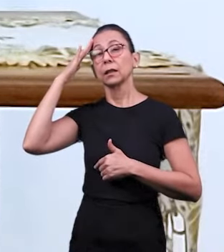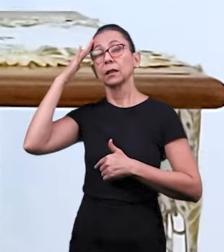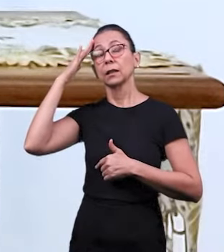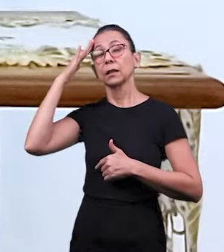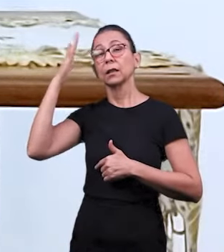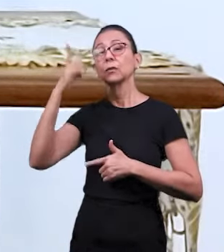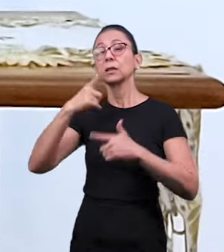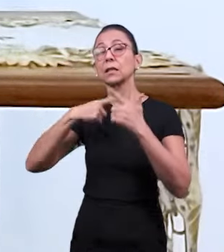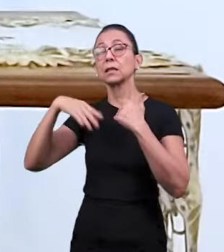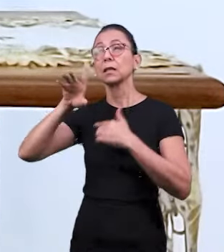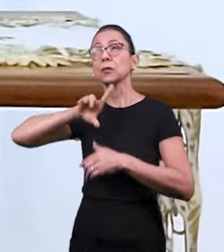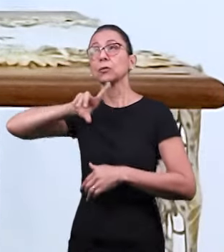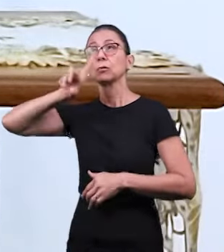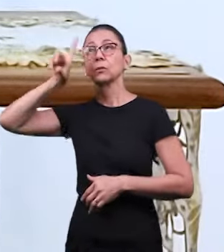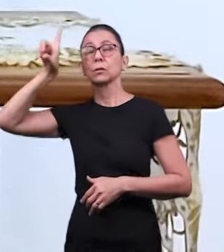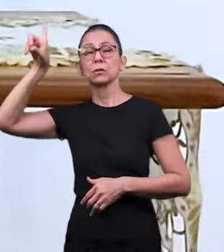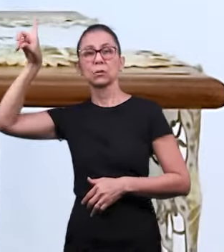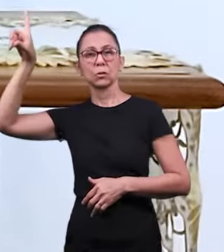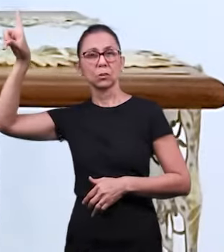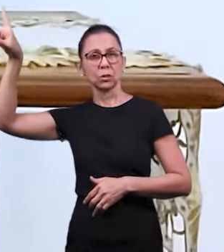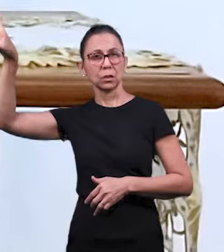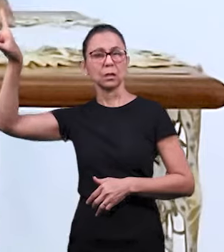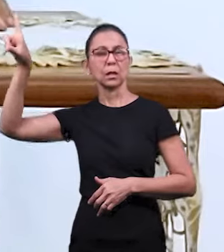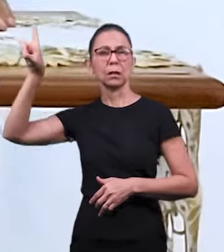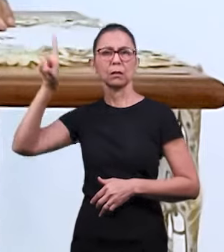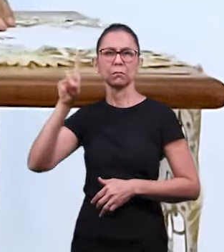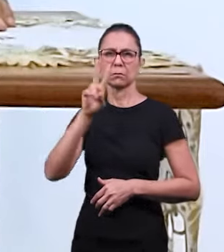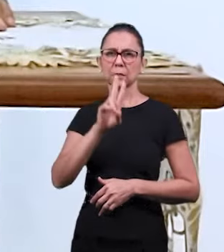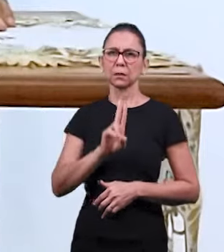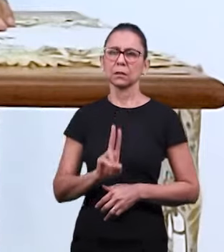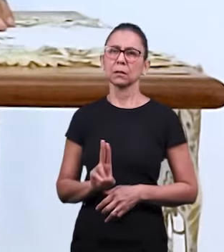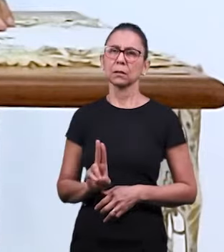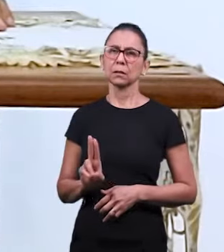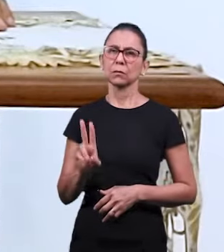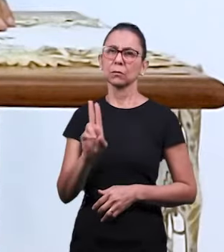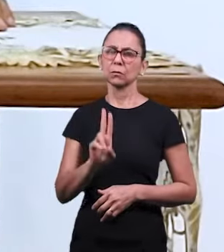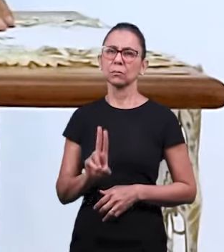не своими заслугами побеждал, не своими ресурсами.